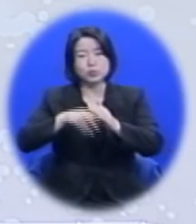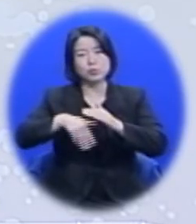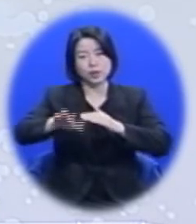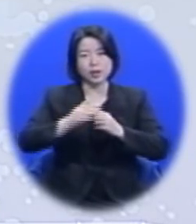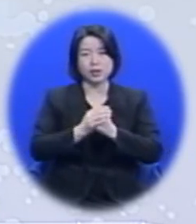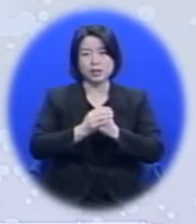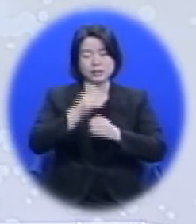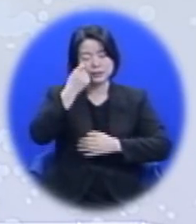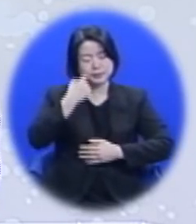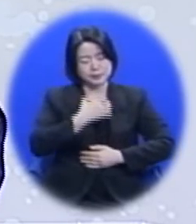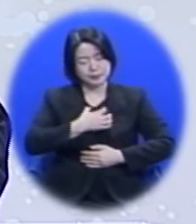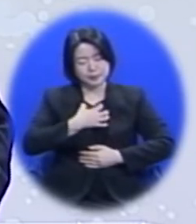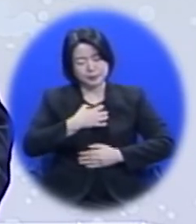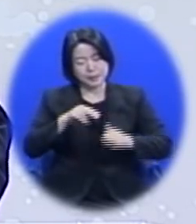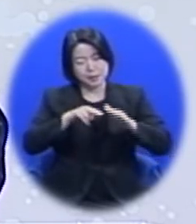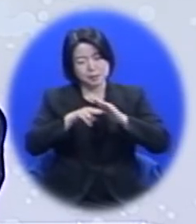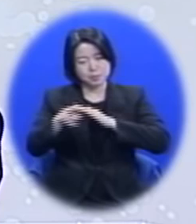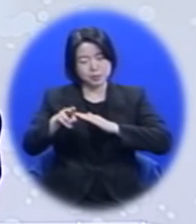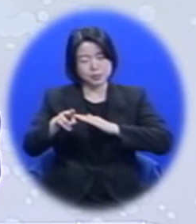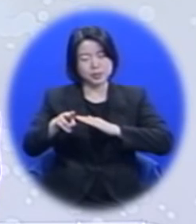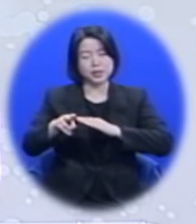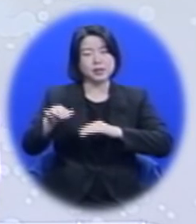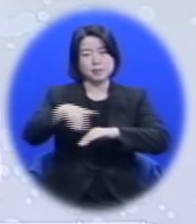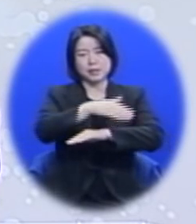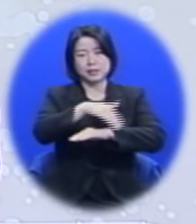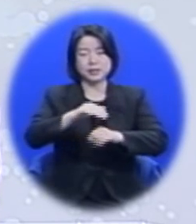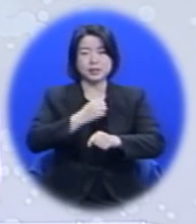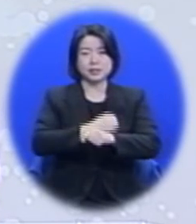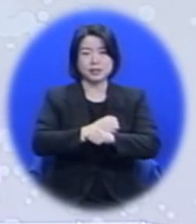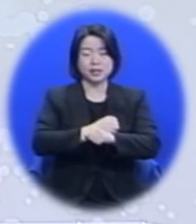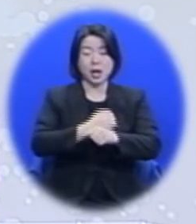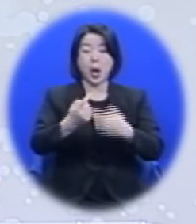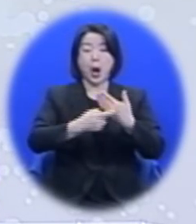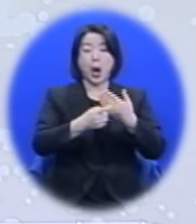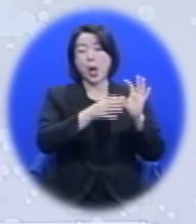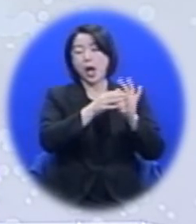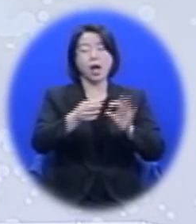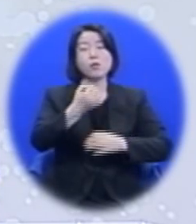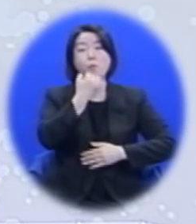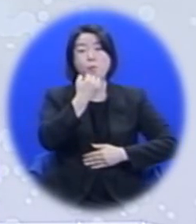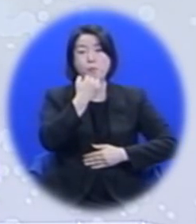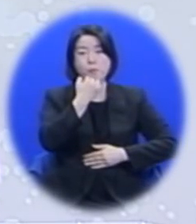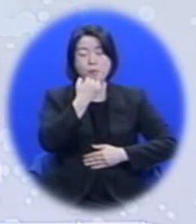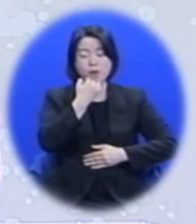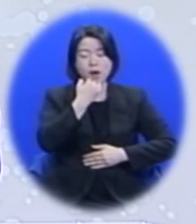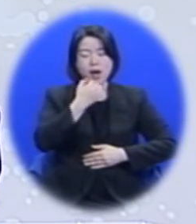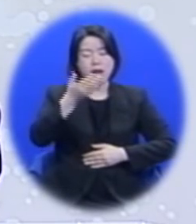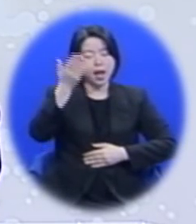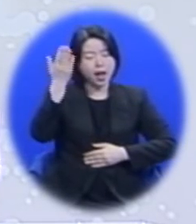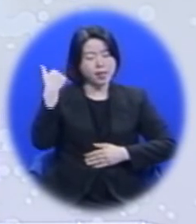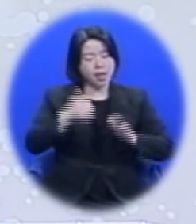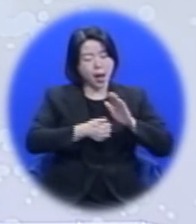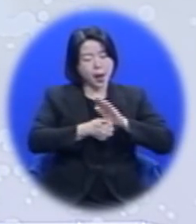속에서도 그를 피해 숨어 다녔네. 겉으로는 계속 웃었고 한때 희망에 부풀어 오르기도